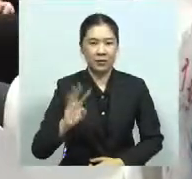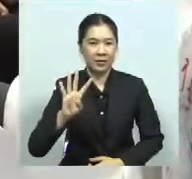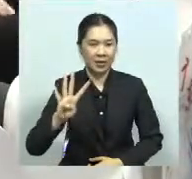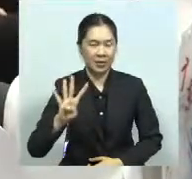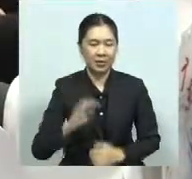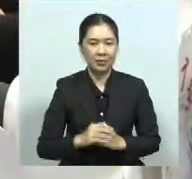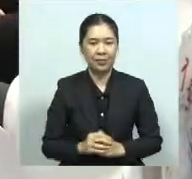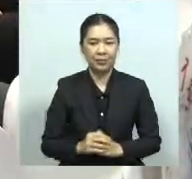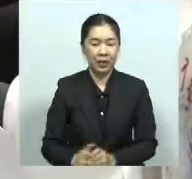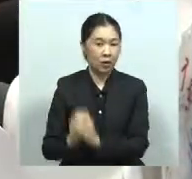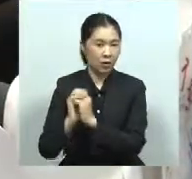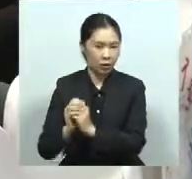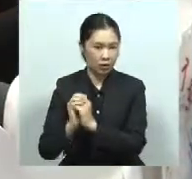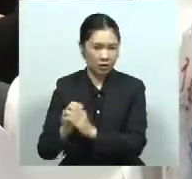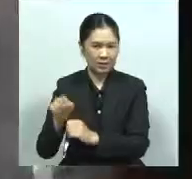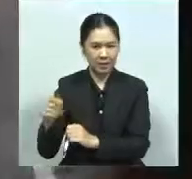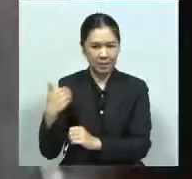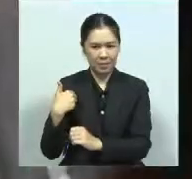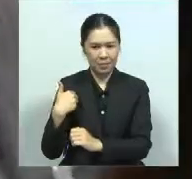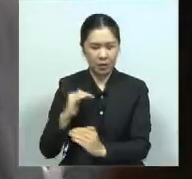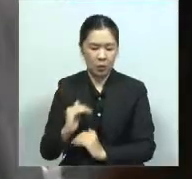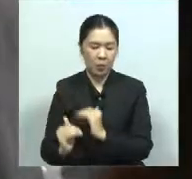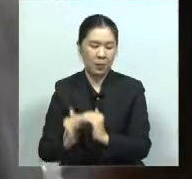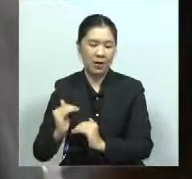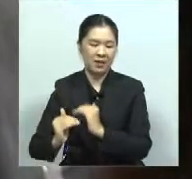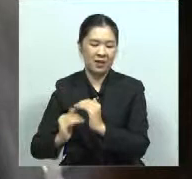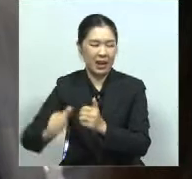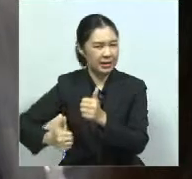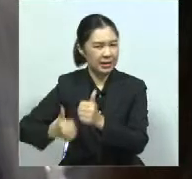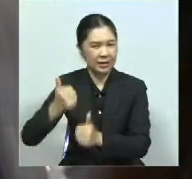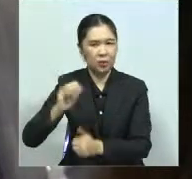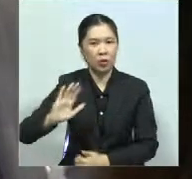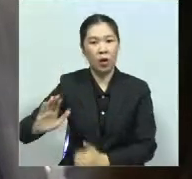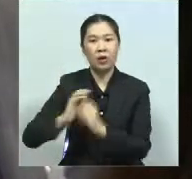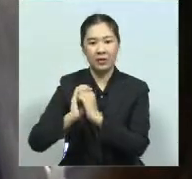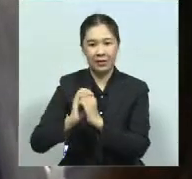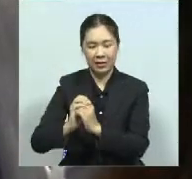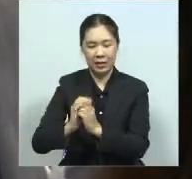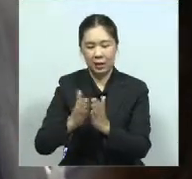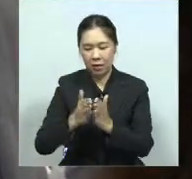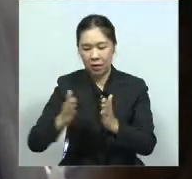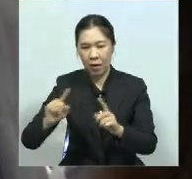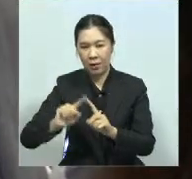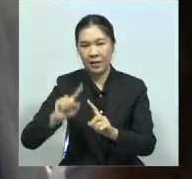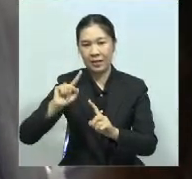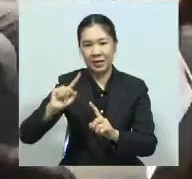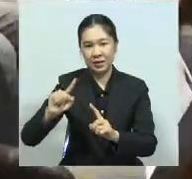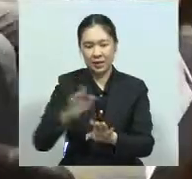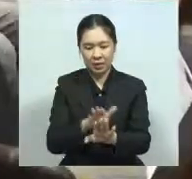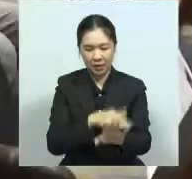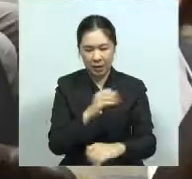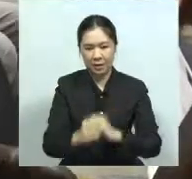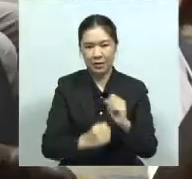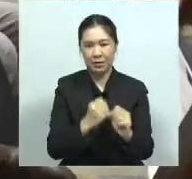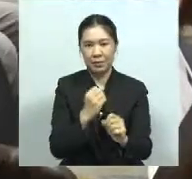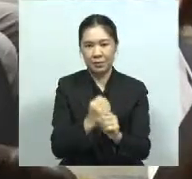2564โดยมณฑลกวางตุ้งถือว่ามีระดับการพัฒนาสูงที่สุดของจีนเศรษฐกิจขยายตัวเป็นอันดับหนึ่งติดต่อกัน30ปี